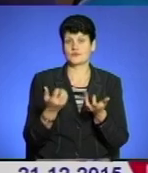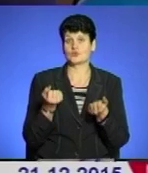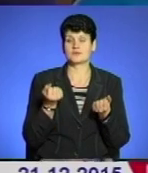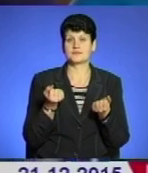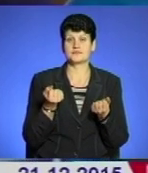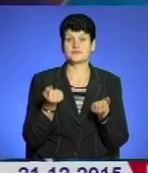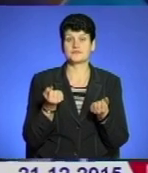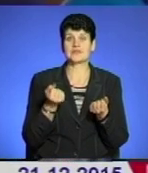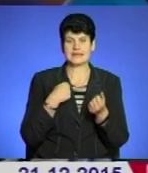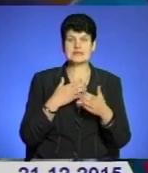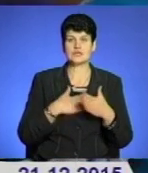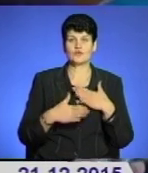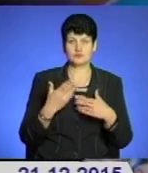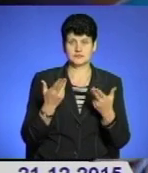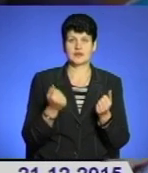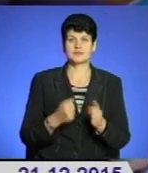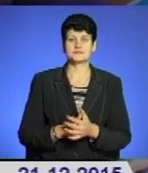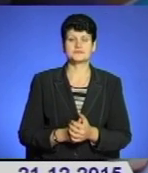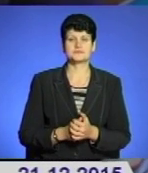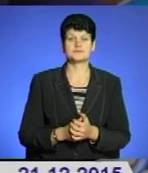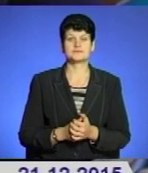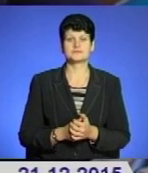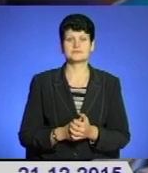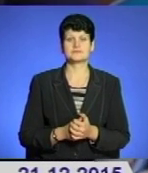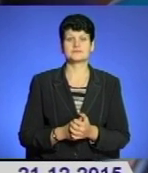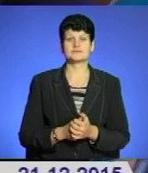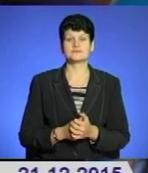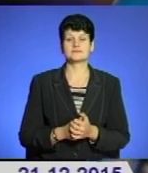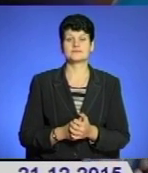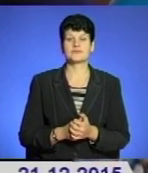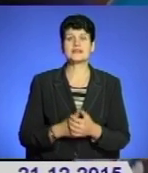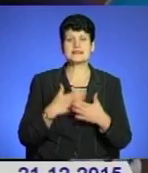Ти задоволений? Так. Задоволений.